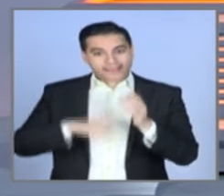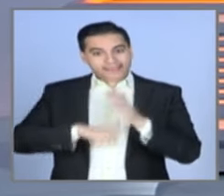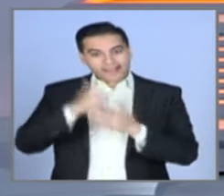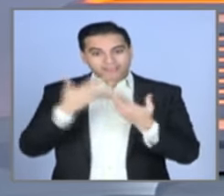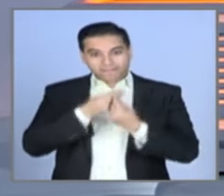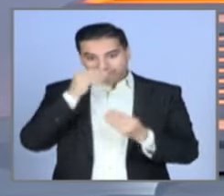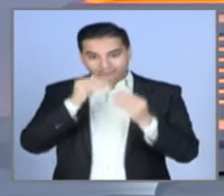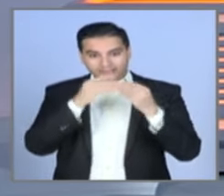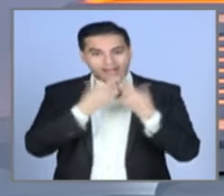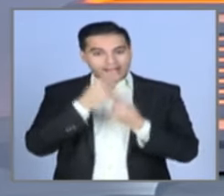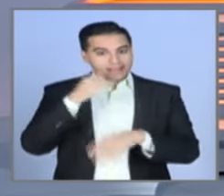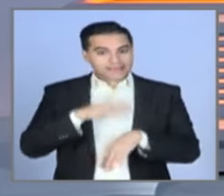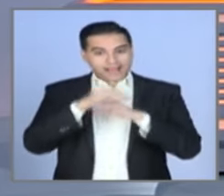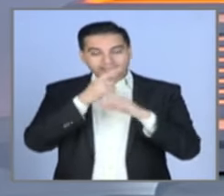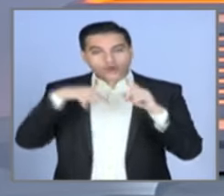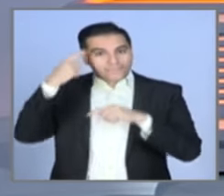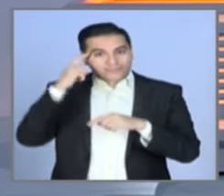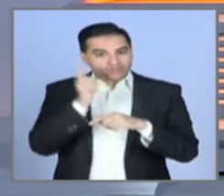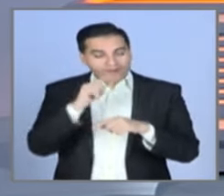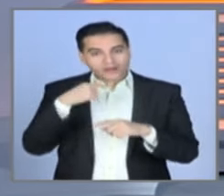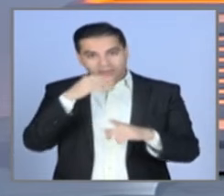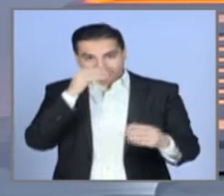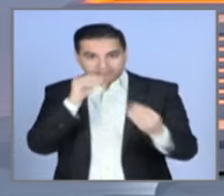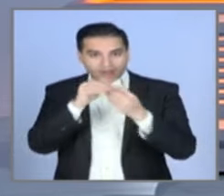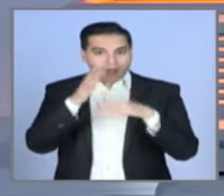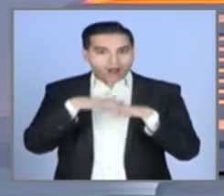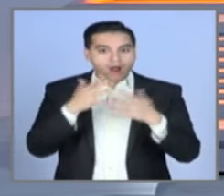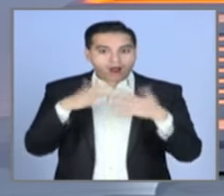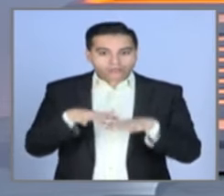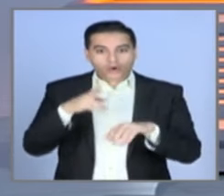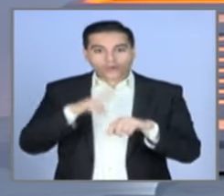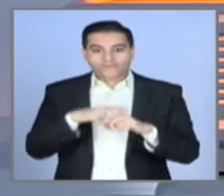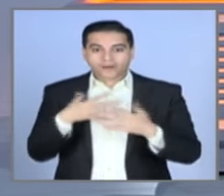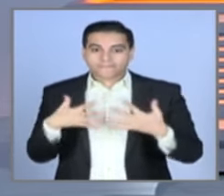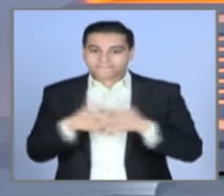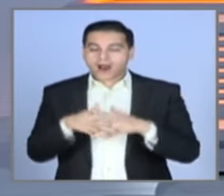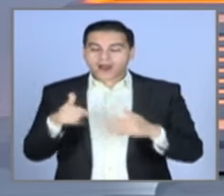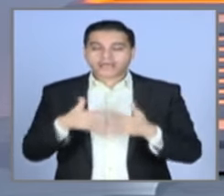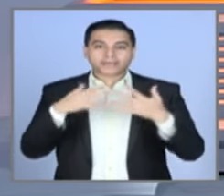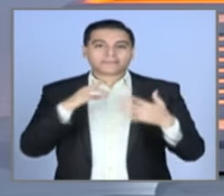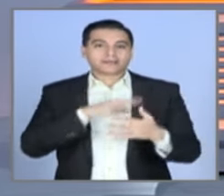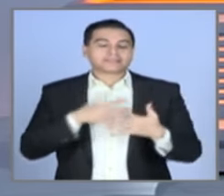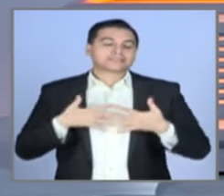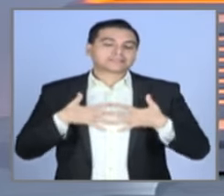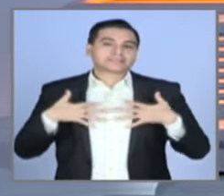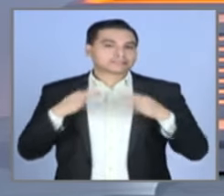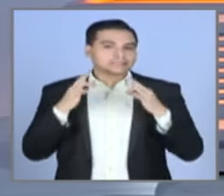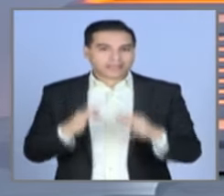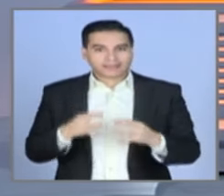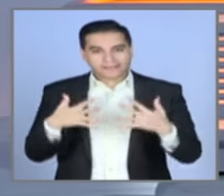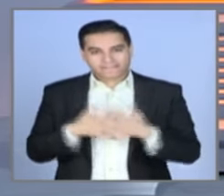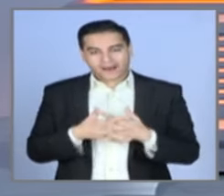معرفه من لو في حاجات مش عارفينها نعرفها اكتر، وجودنا نفسه يعني حاجه كبيره، حاجه قيمه وكبيره جدا